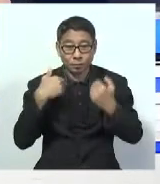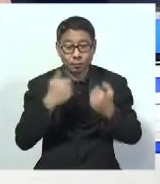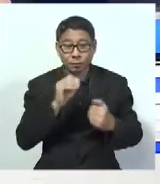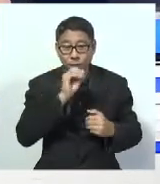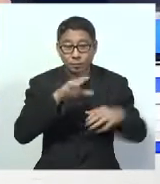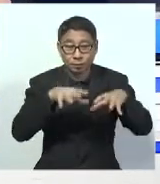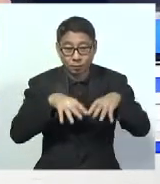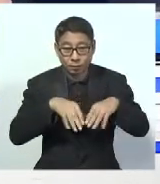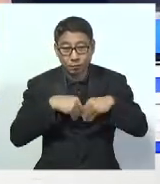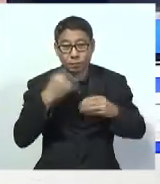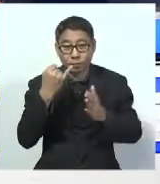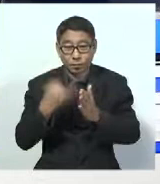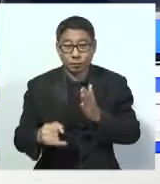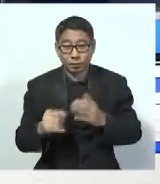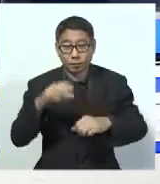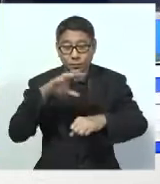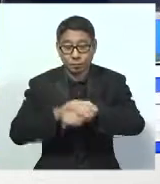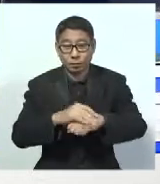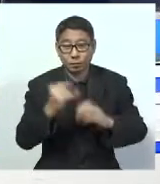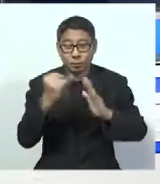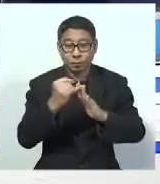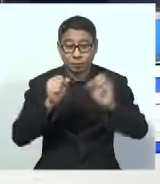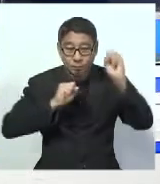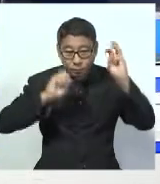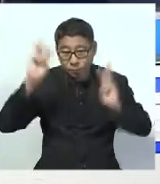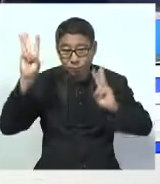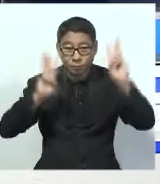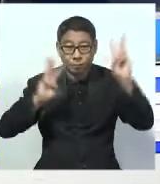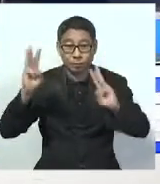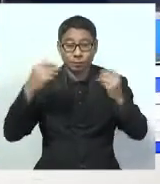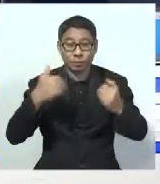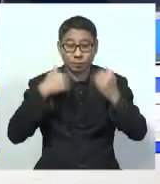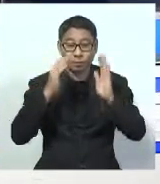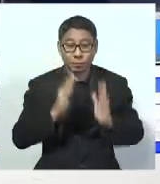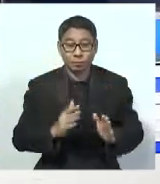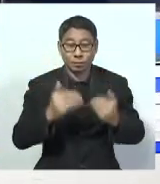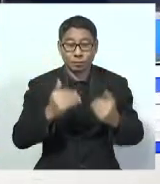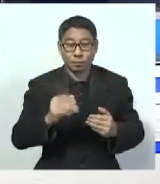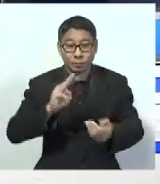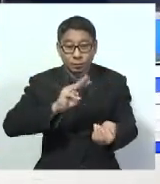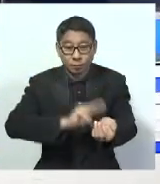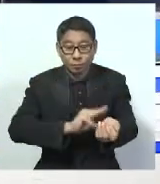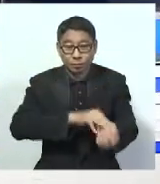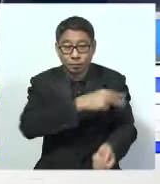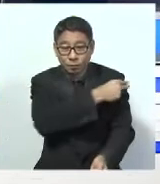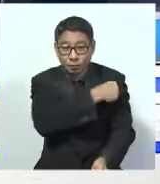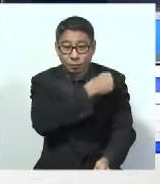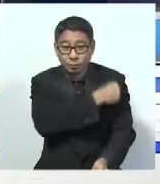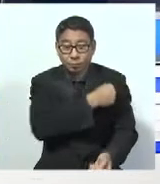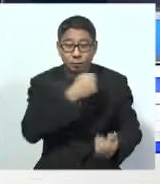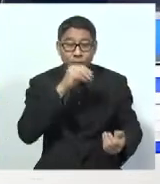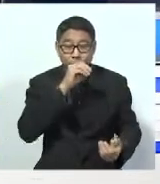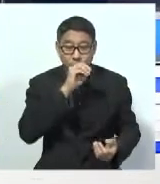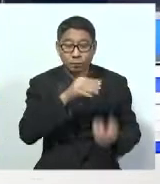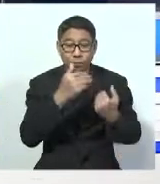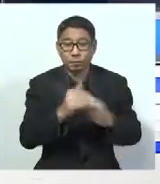กอบคำรับสารภาพนะครับหลังจากจับกุมได้ที่จังหวัดนครสวรรค ์ ขณะที่อีกฝั่งนึงนะครับด้านแพทย์ของโรงพยาบาลพระราม2ก็ยืน